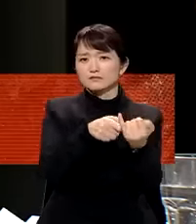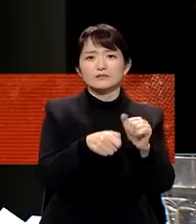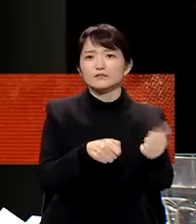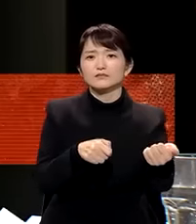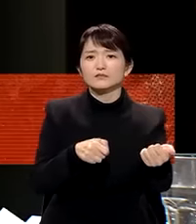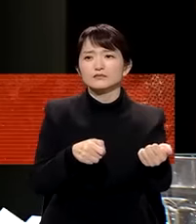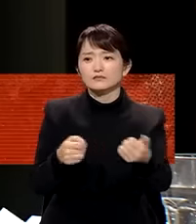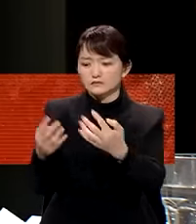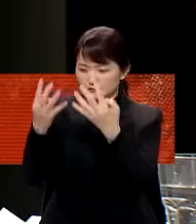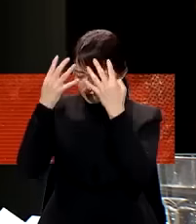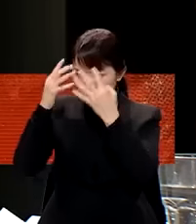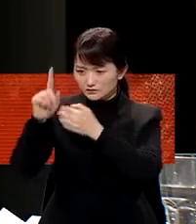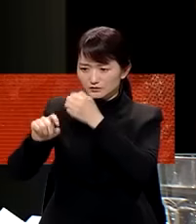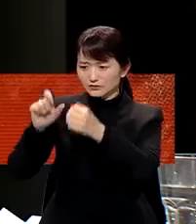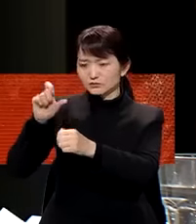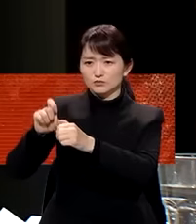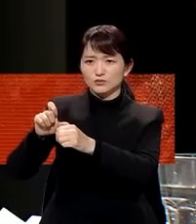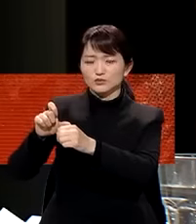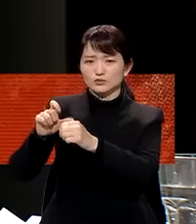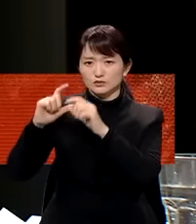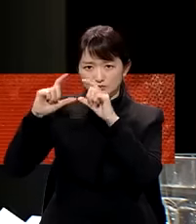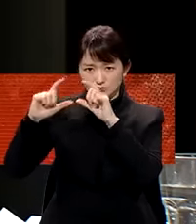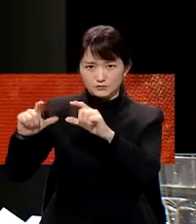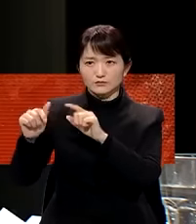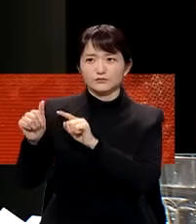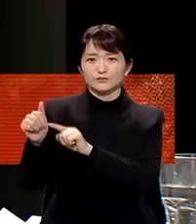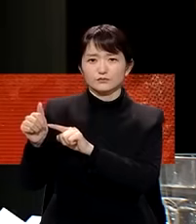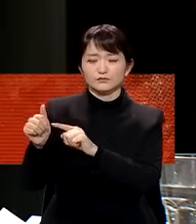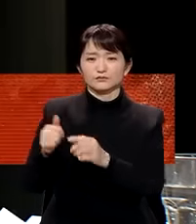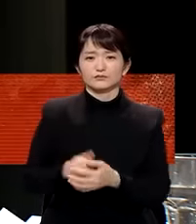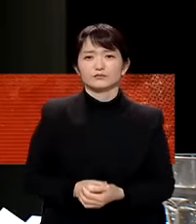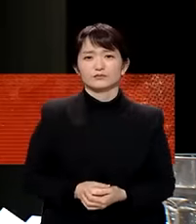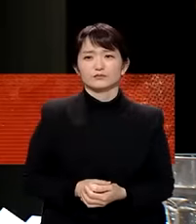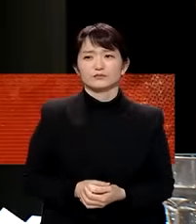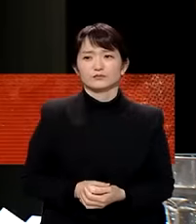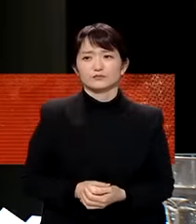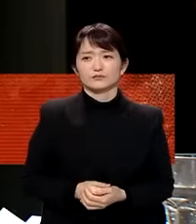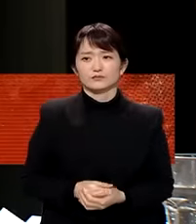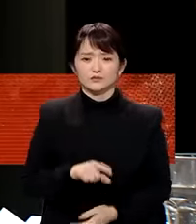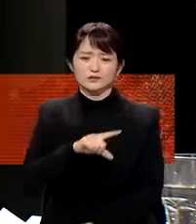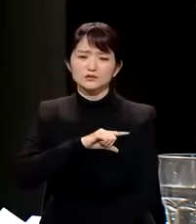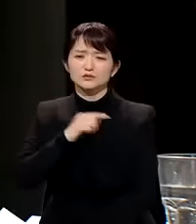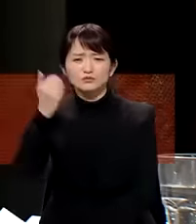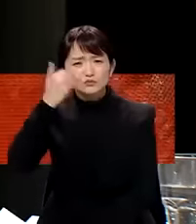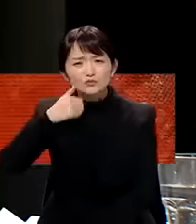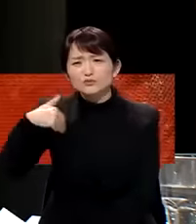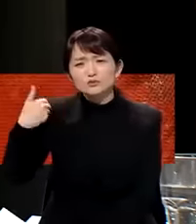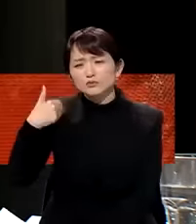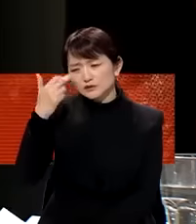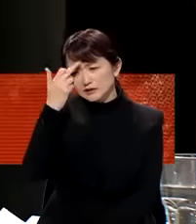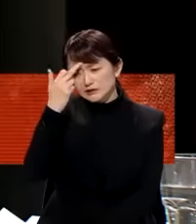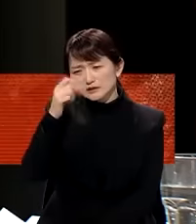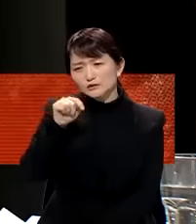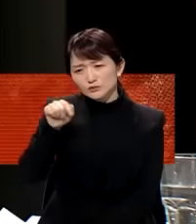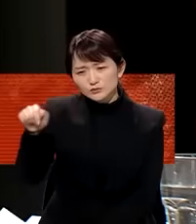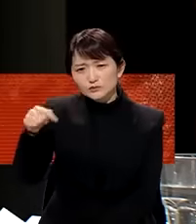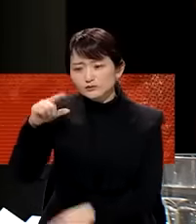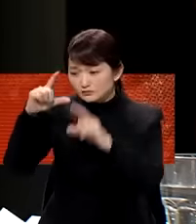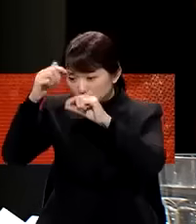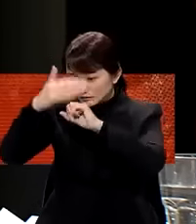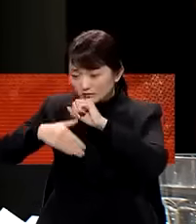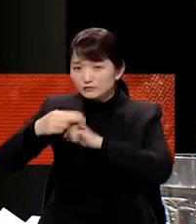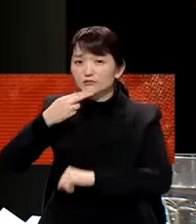자가 징역 15년을 받았고요 지금 보시겠지만 어 저희가 이름도 모릅니다 최모 사진도